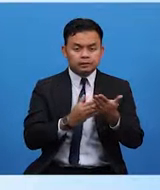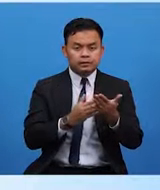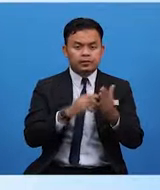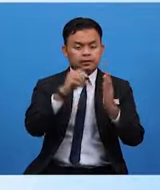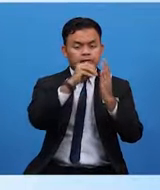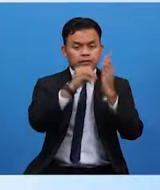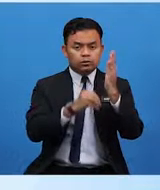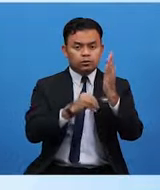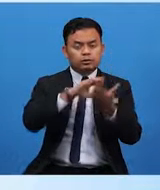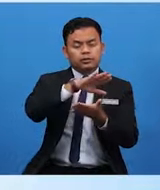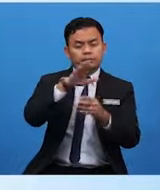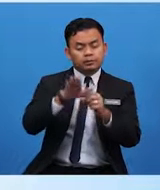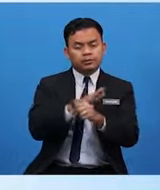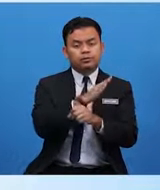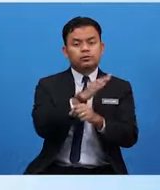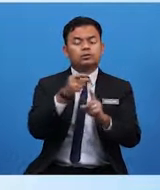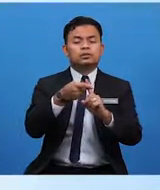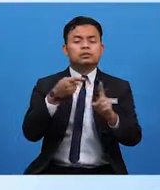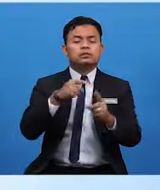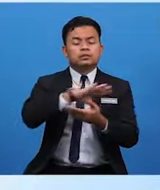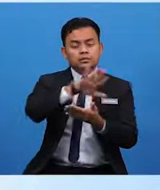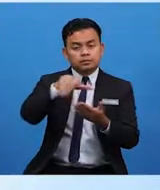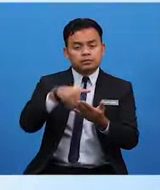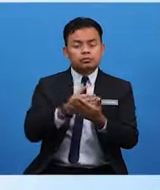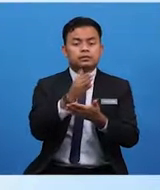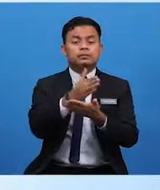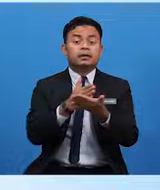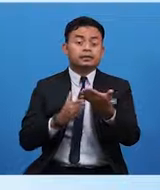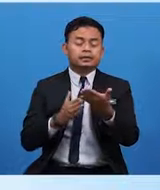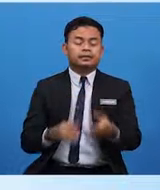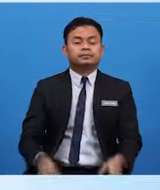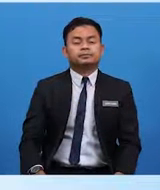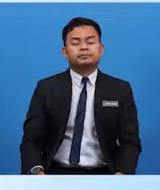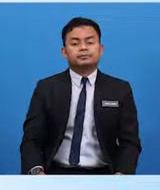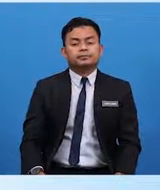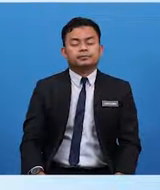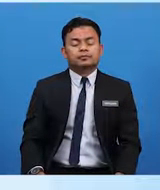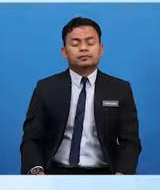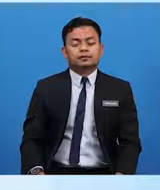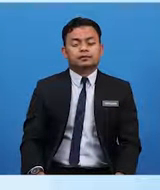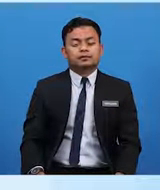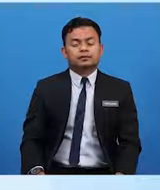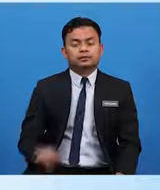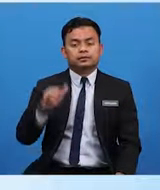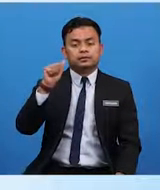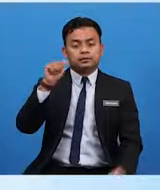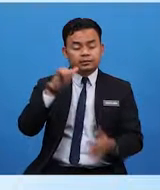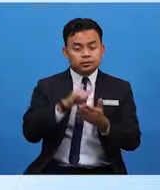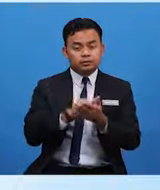daripada keseluruhan bahagian yaitu 1/4